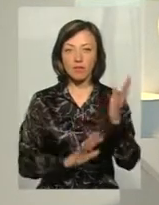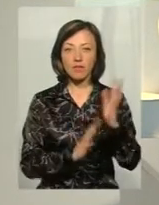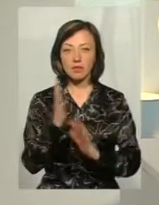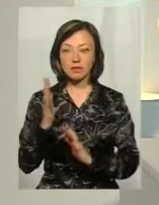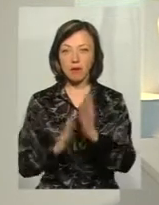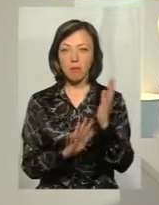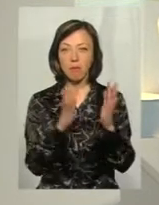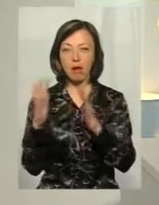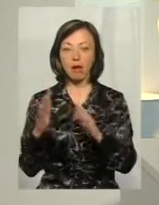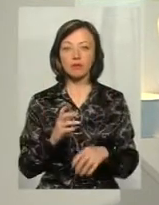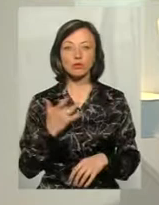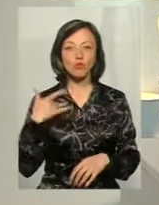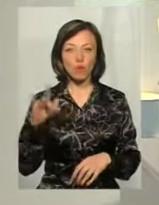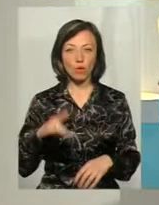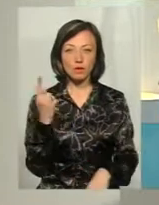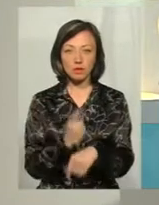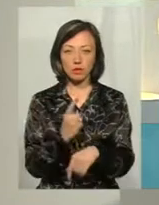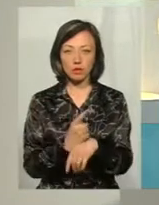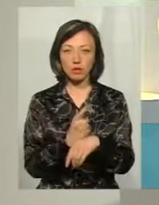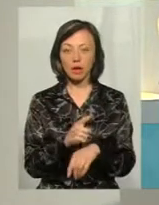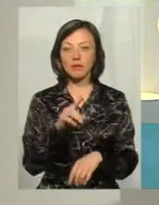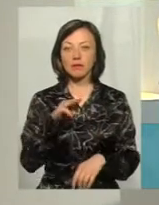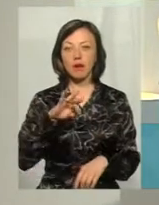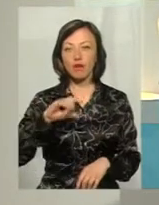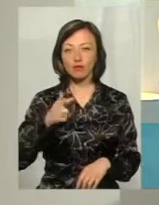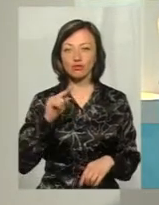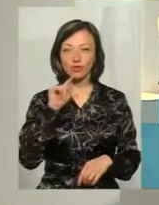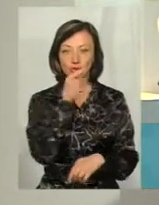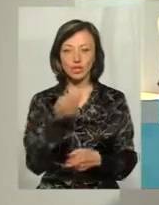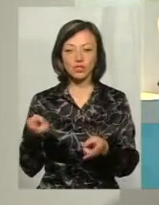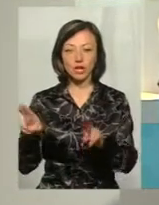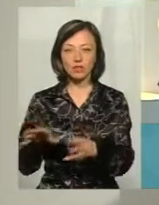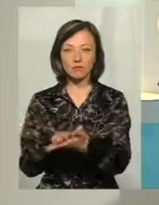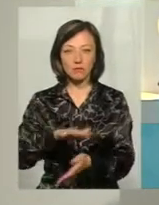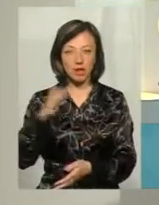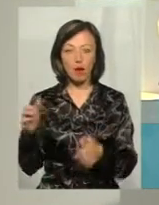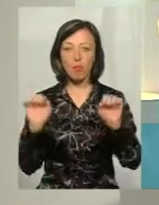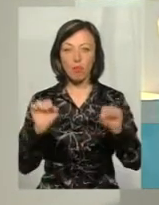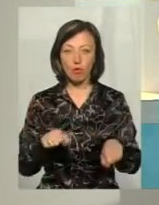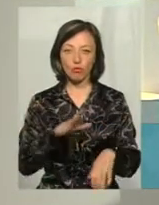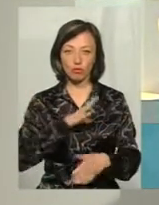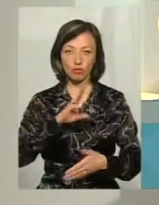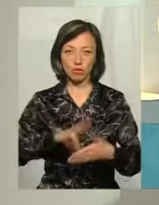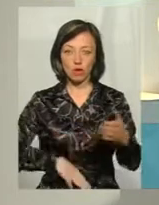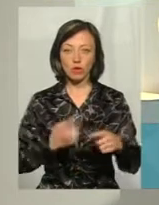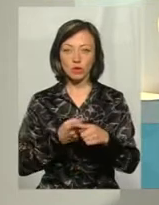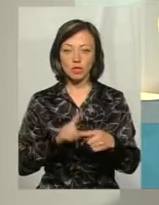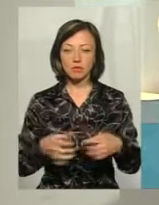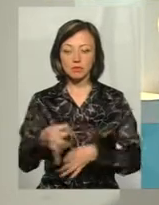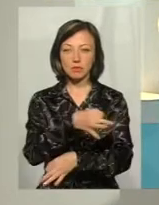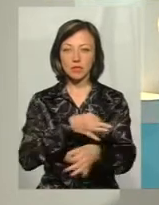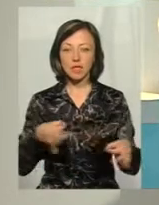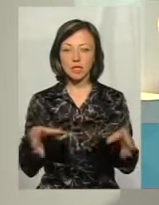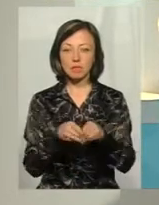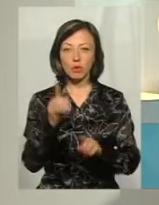парках суворо заборонено. Тож травневий шашлик та залишені гори сміття можуть обернутися з штрафом. Про це йшлося сьогодні на